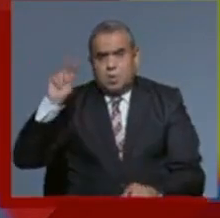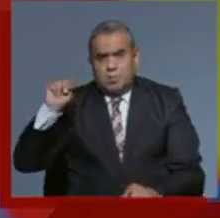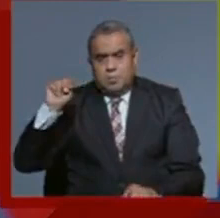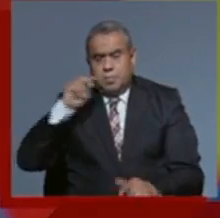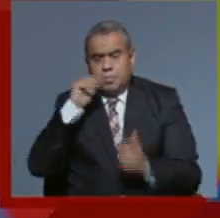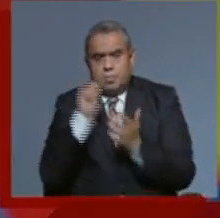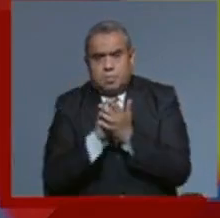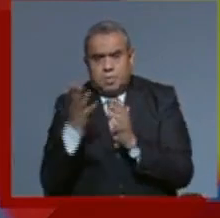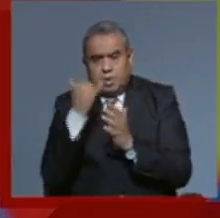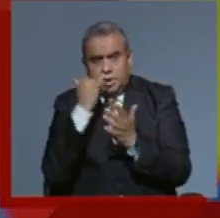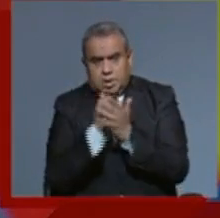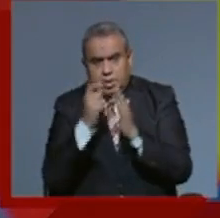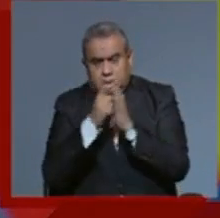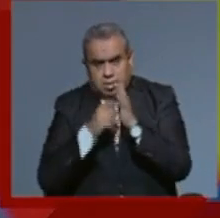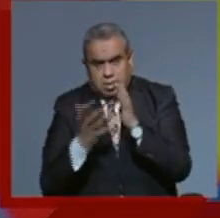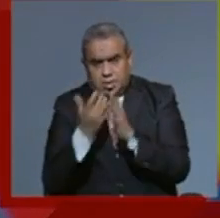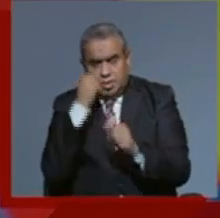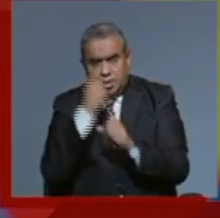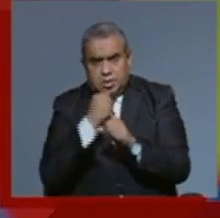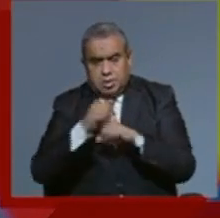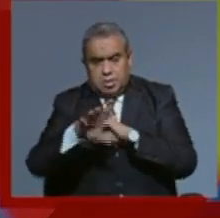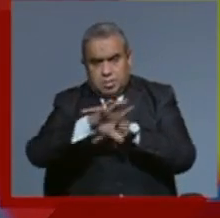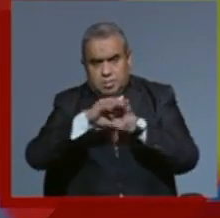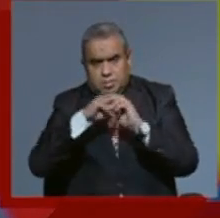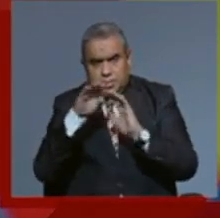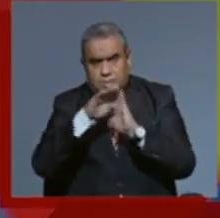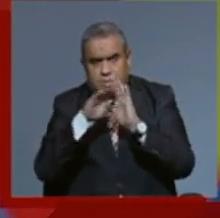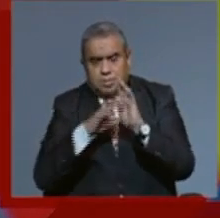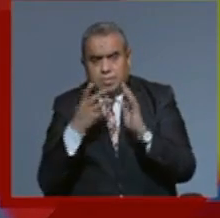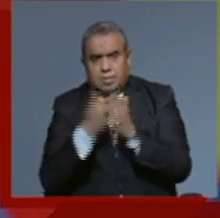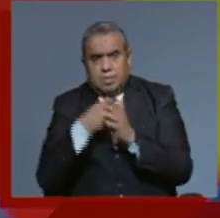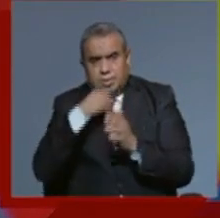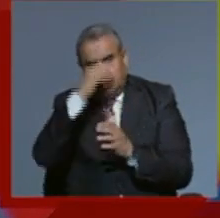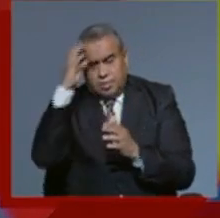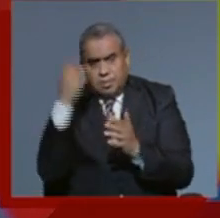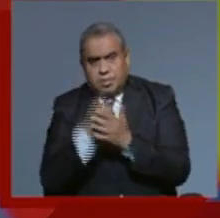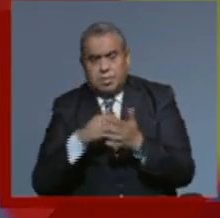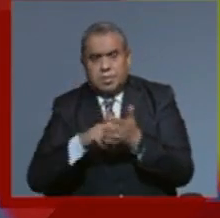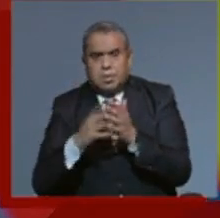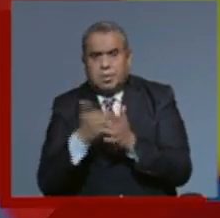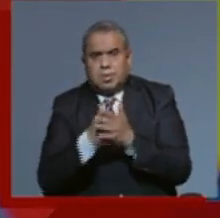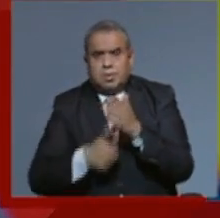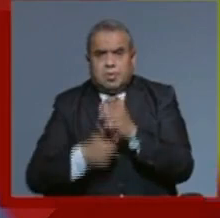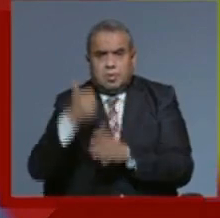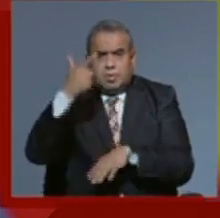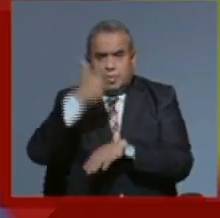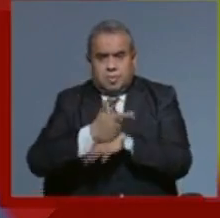فبودنا بأن تتجسد مثلنا العليا بغية